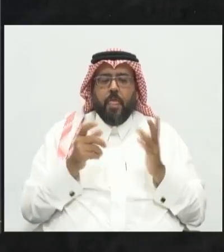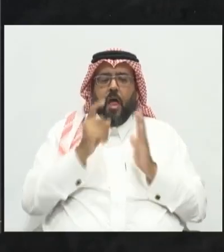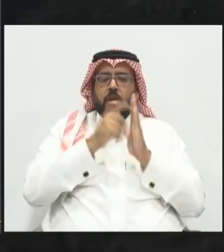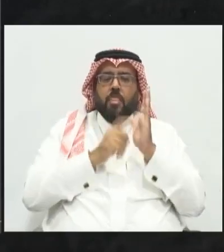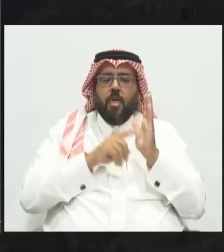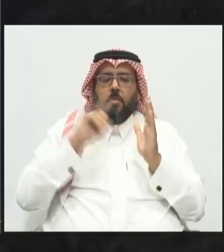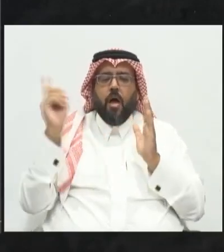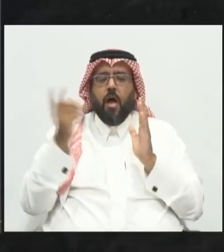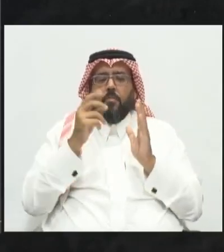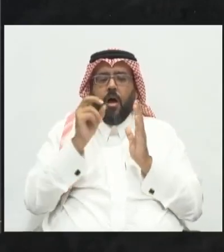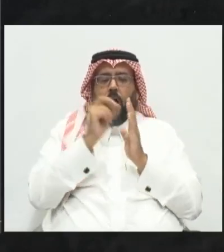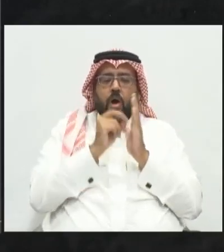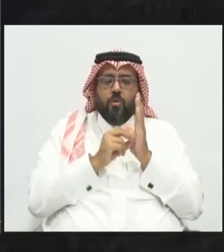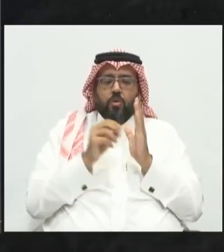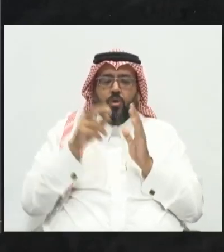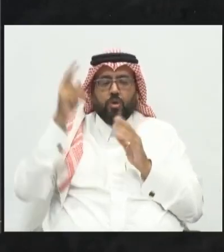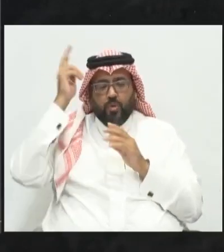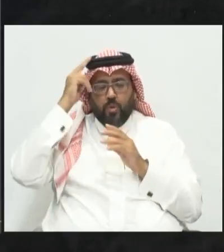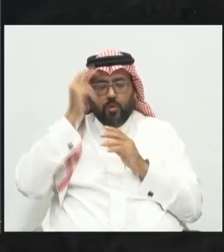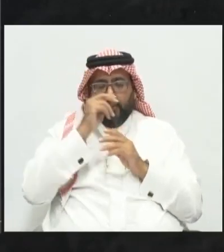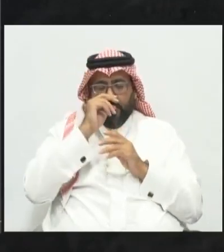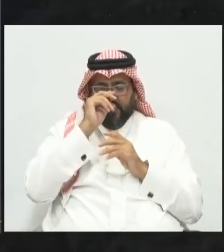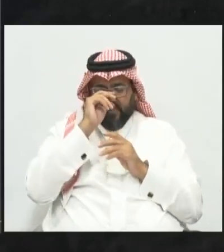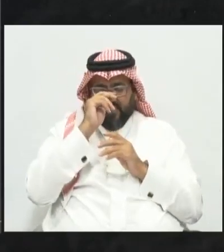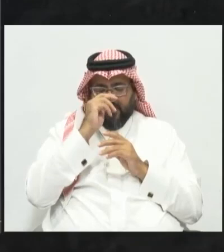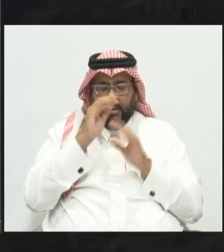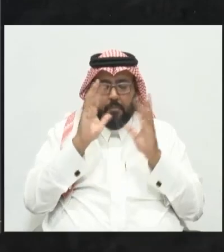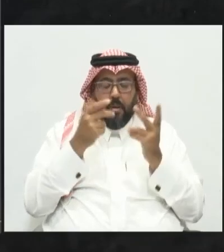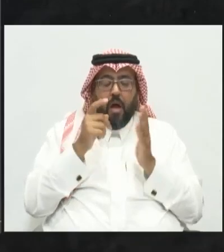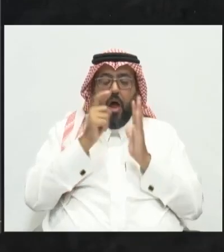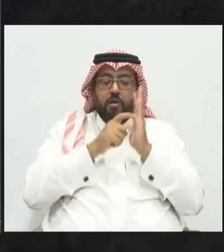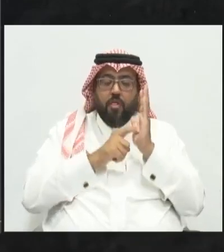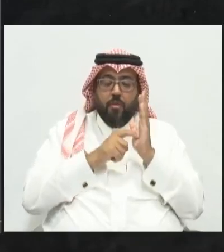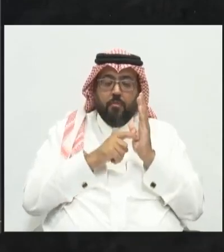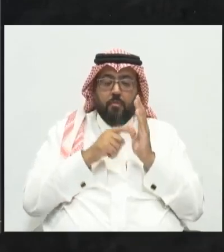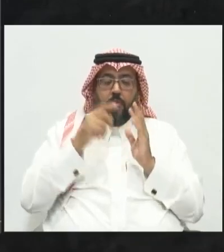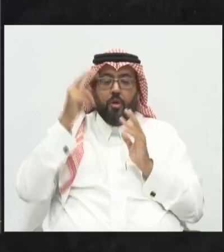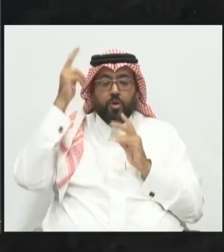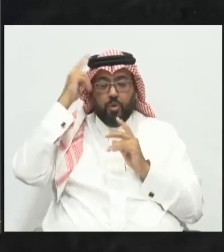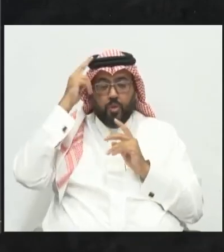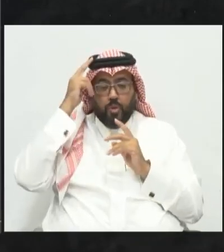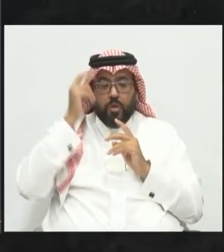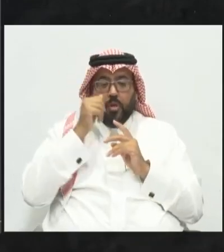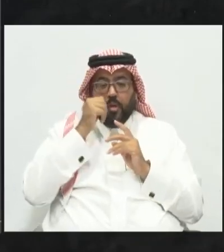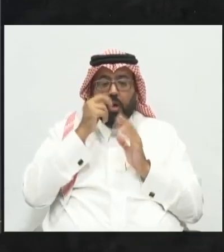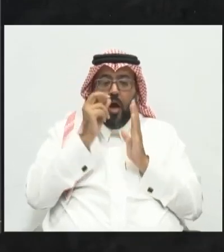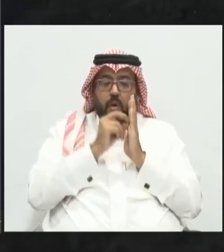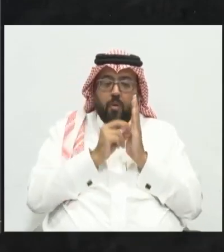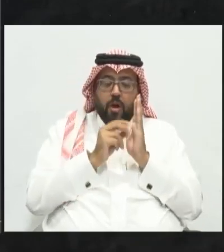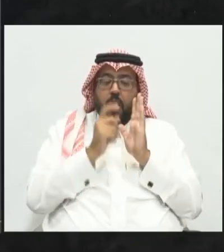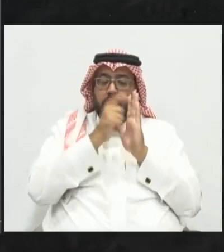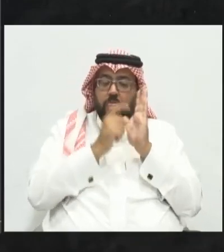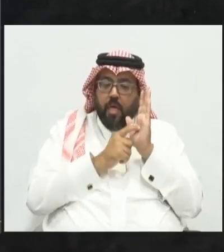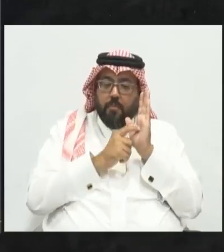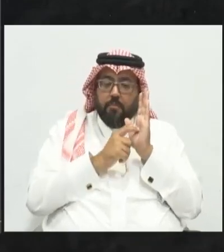العامه للقانون السعودي اعيد السؤال مره اخرى ما النظم العامه للقانون السعودي هناك نظم داخله في